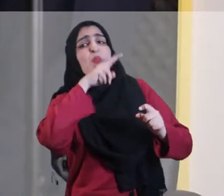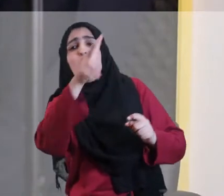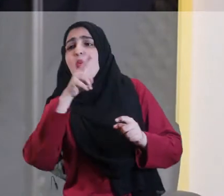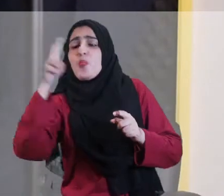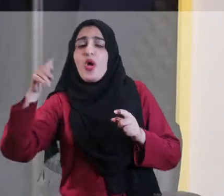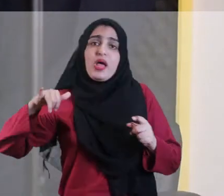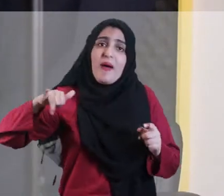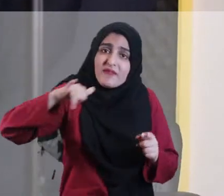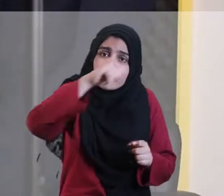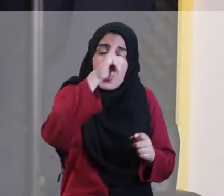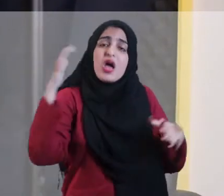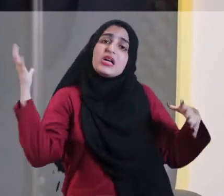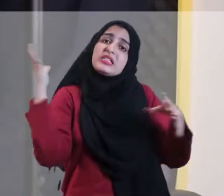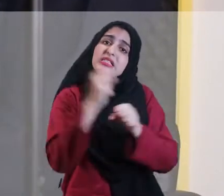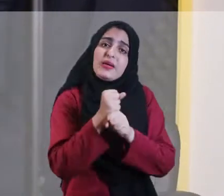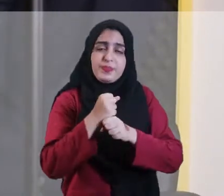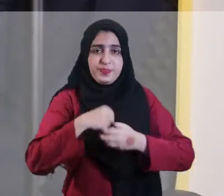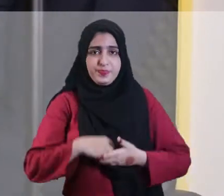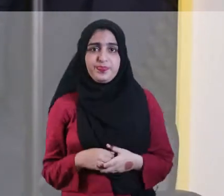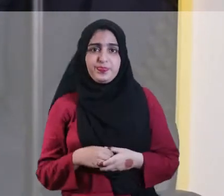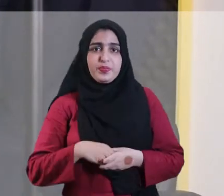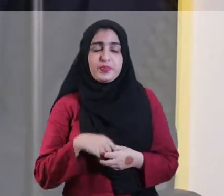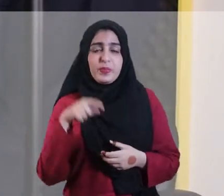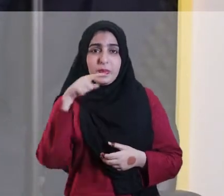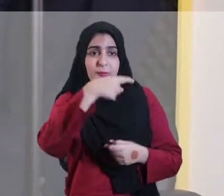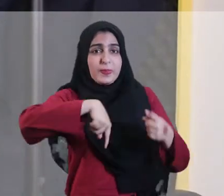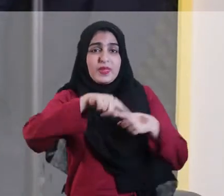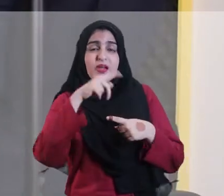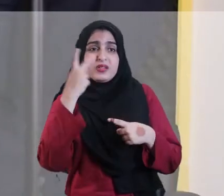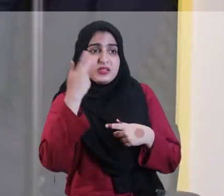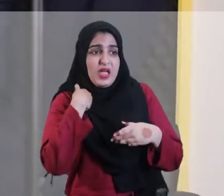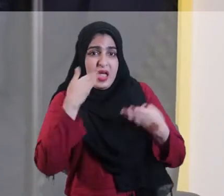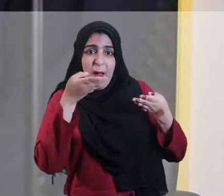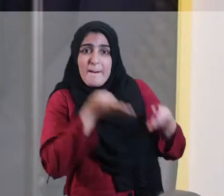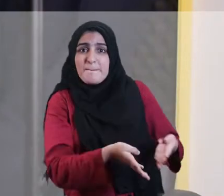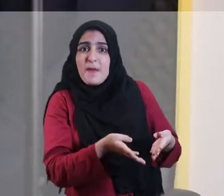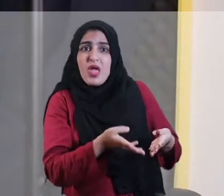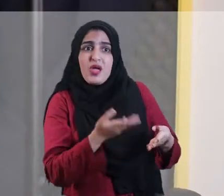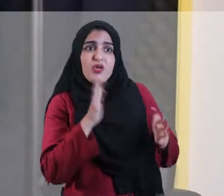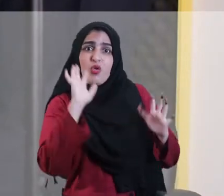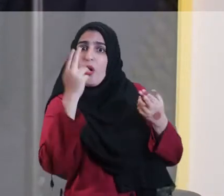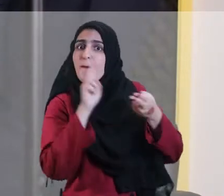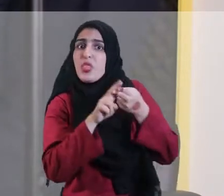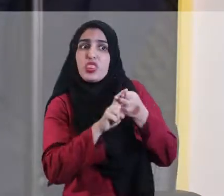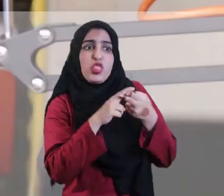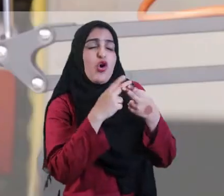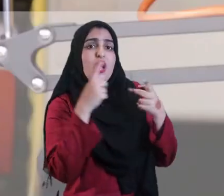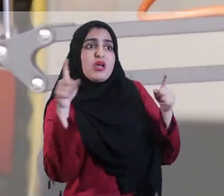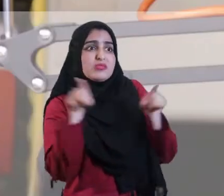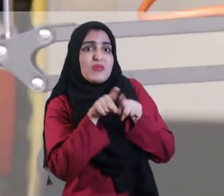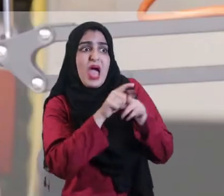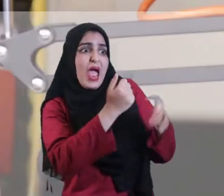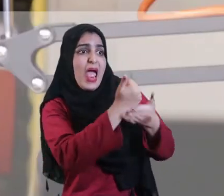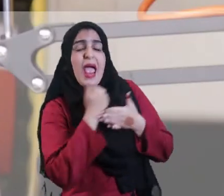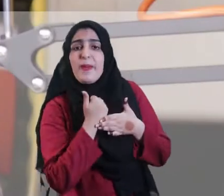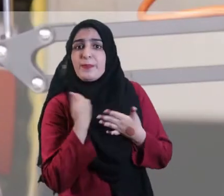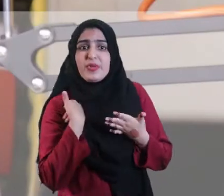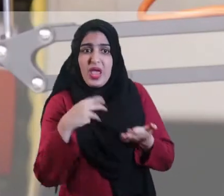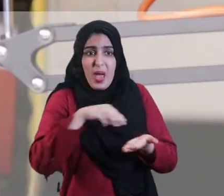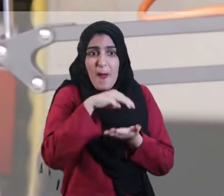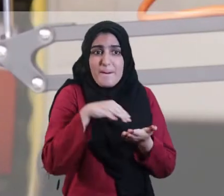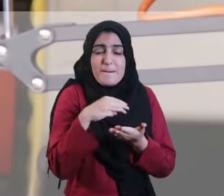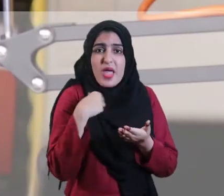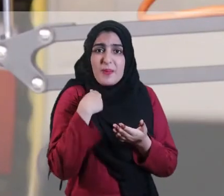इंटरनेशनल एयरलाइंस से भी लोकल दे जब एक चैलेंज लुट हमारे यहां तो बिल्कुल फ्रेंडली माहौल नहीं है कोई लंस नहीं